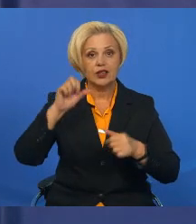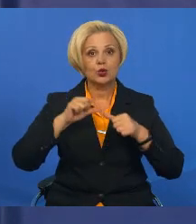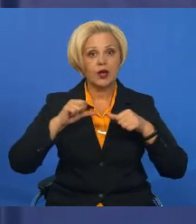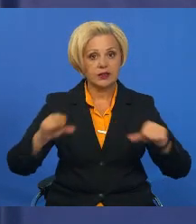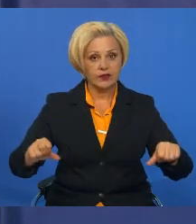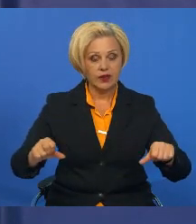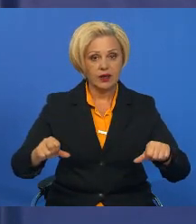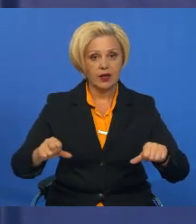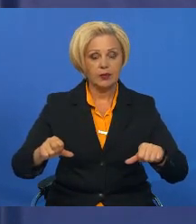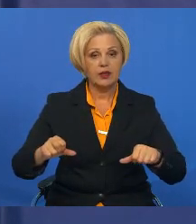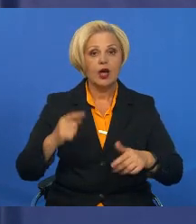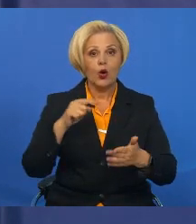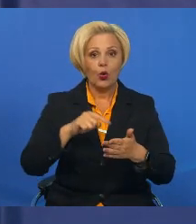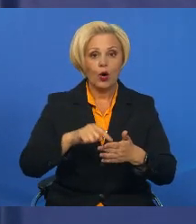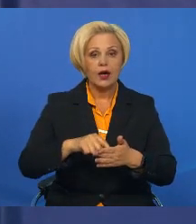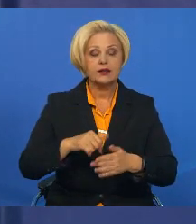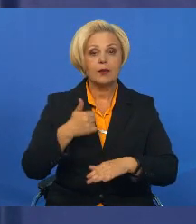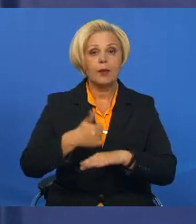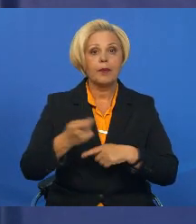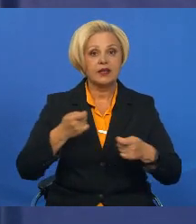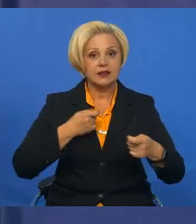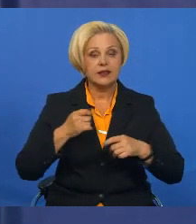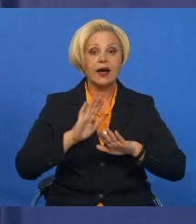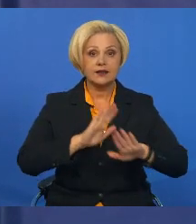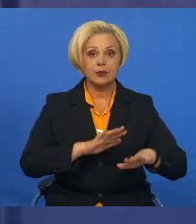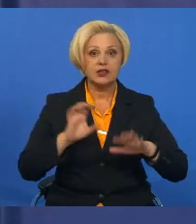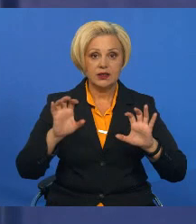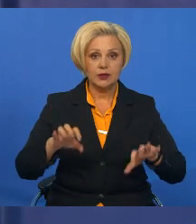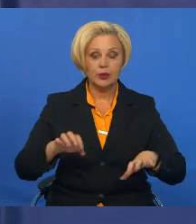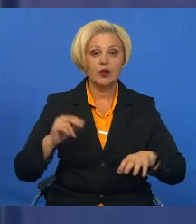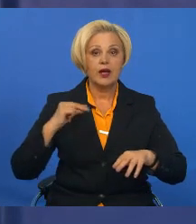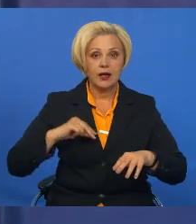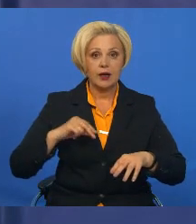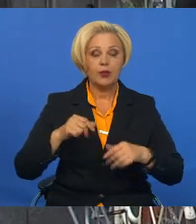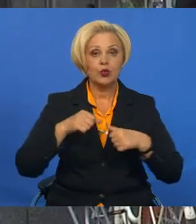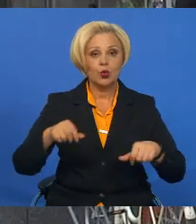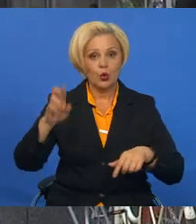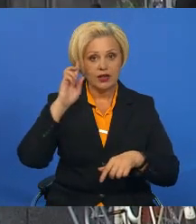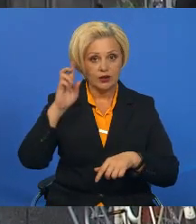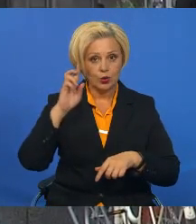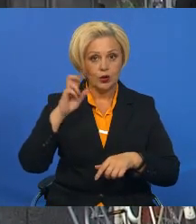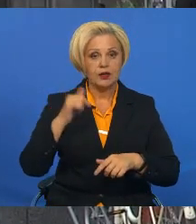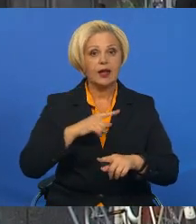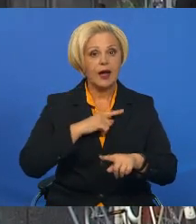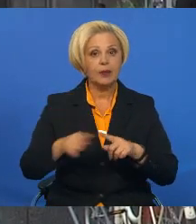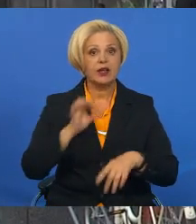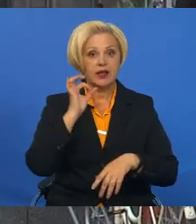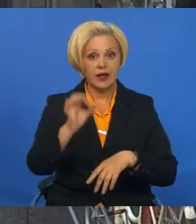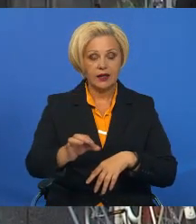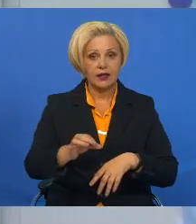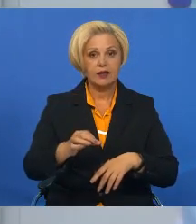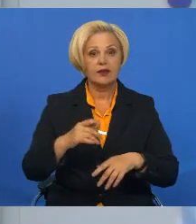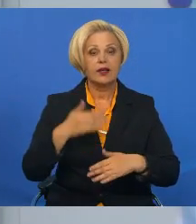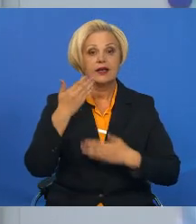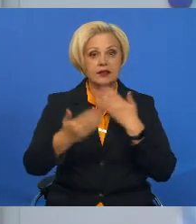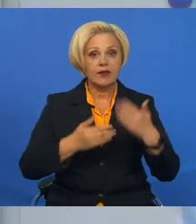комиссии, определенные указом президента, а заместителями председателей – должностные лица Комитета госконтроля. Для оперативного реагирования и разгляду